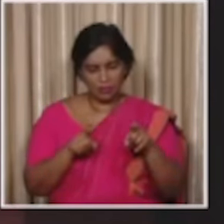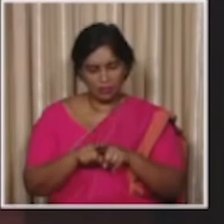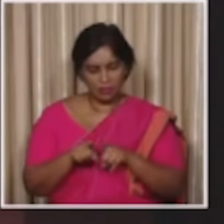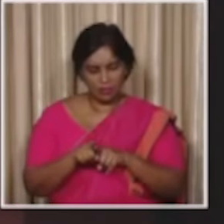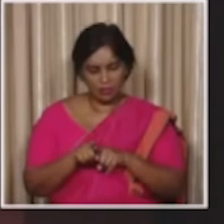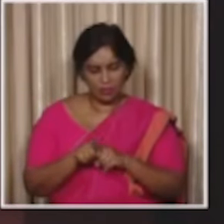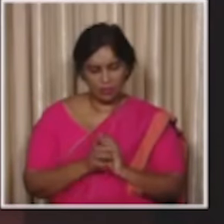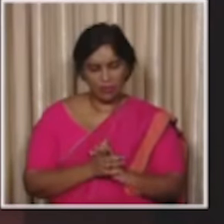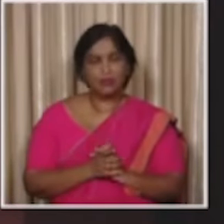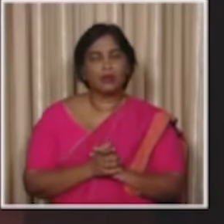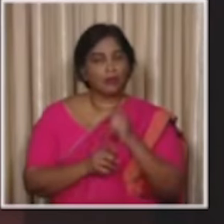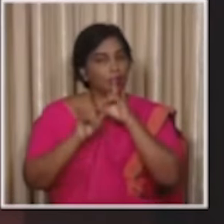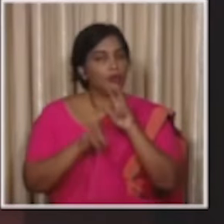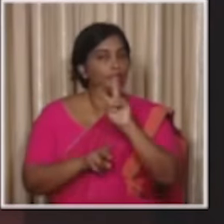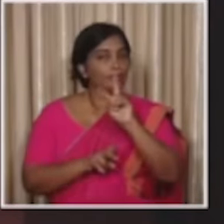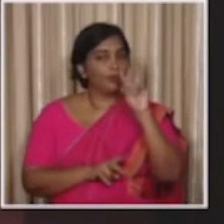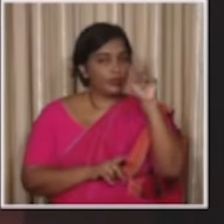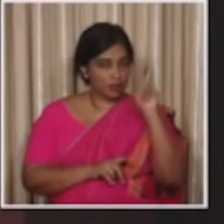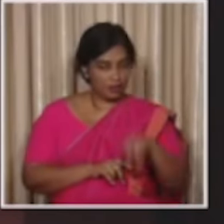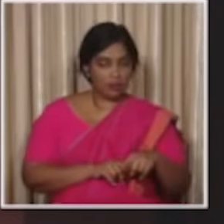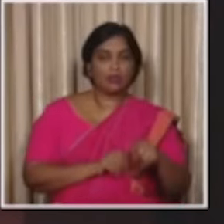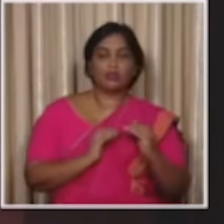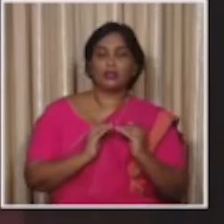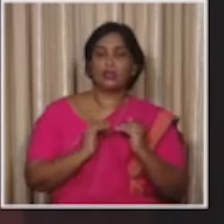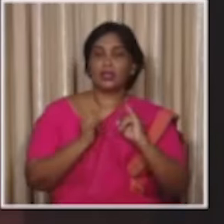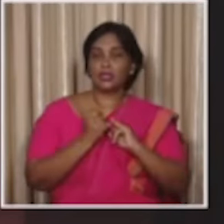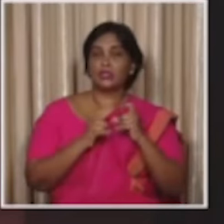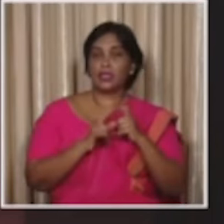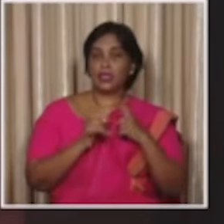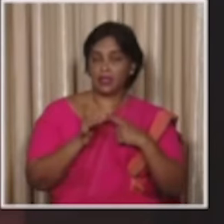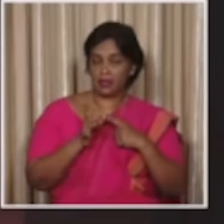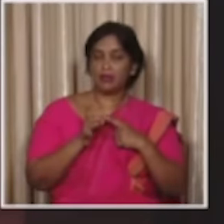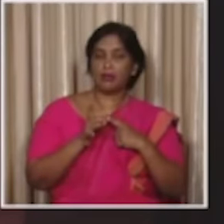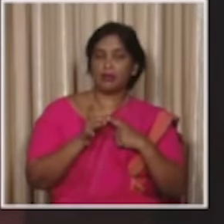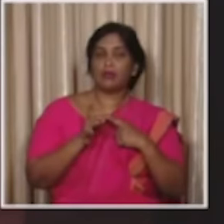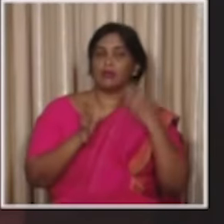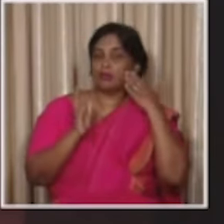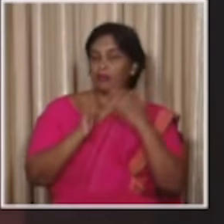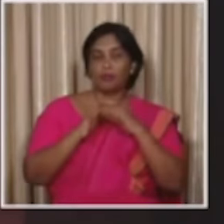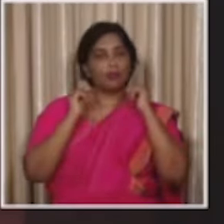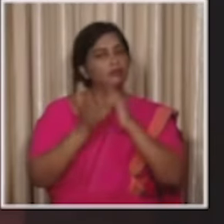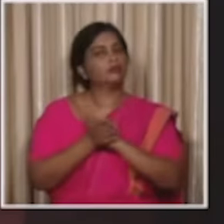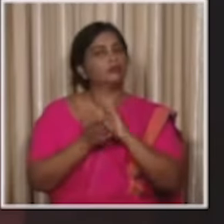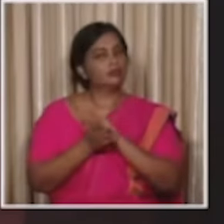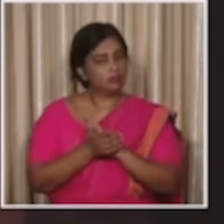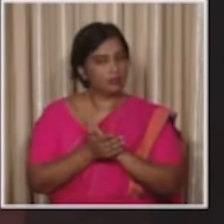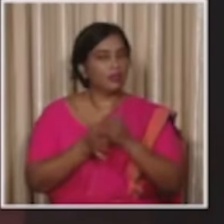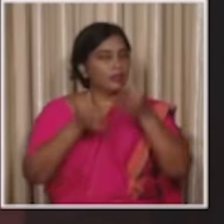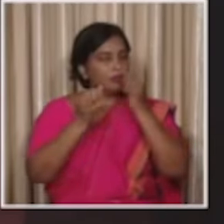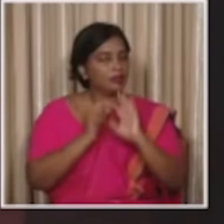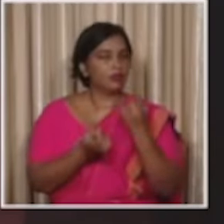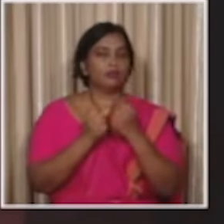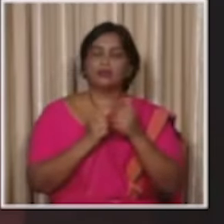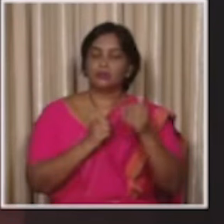කළා ඒ වගේම 22,000ක් සංවර්ධන නිලධාරීන් ඒ ඉෂ්ට සිද්ධ කරපු ප්‍රශස්ත සේවාවට නිසි අගයීමක්